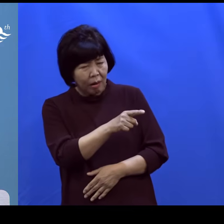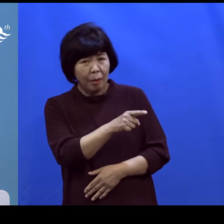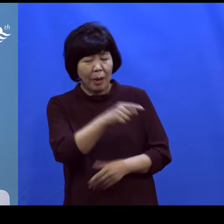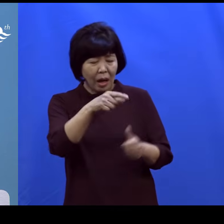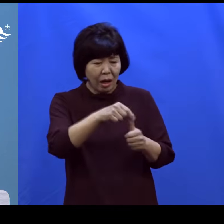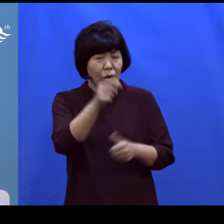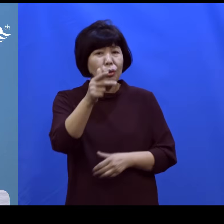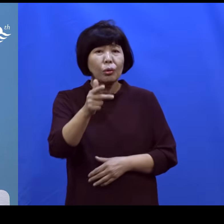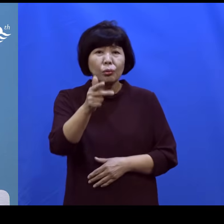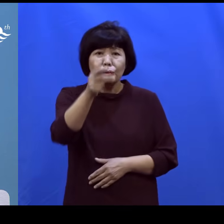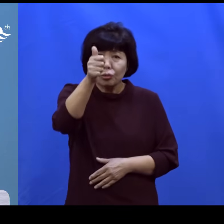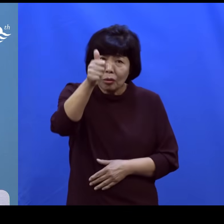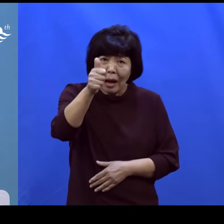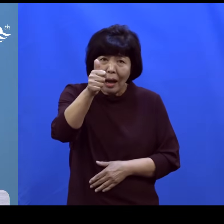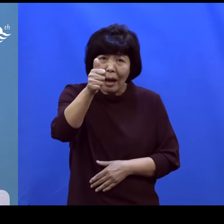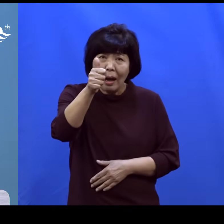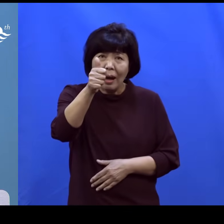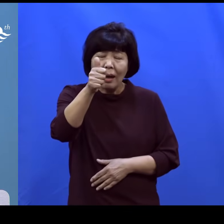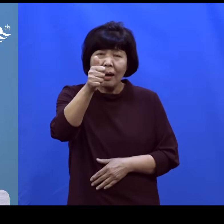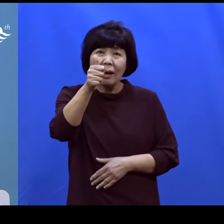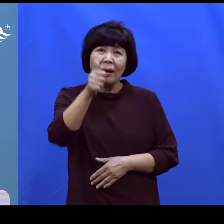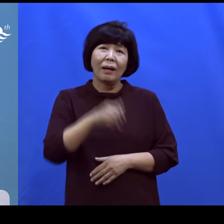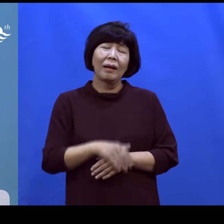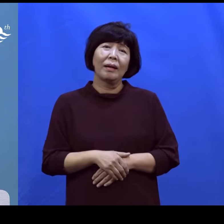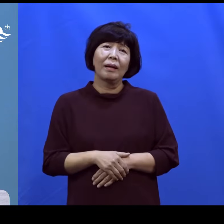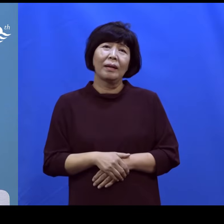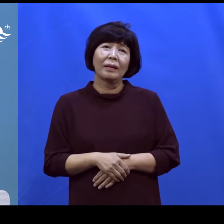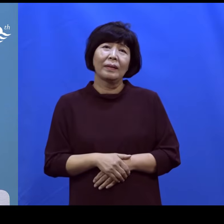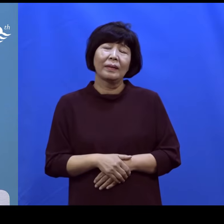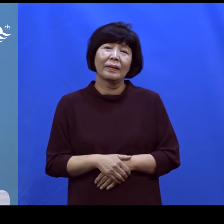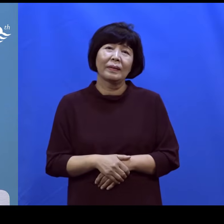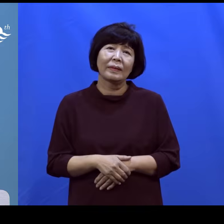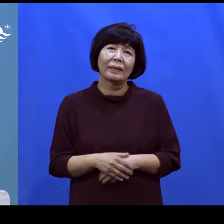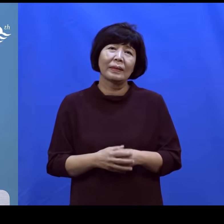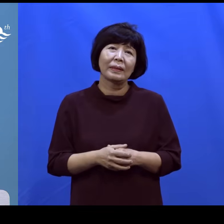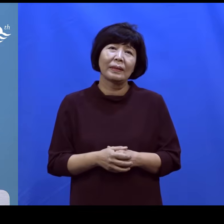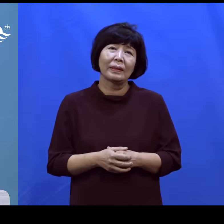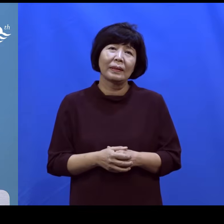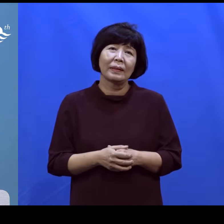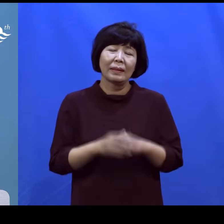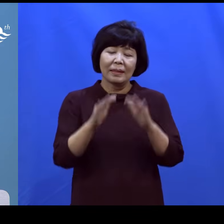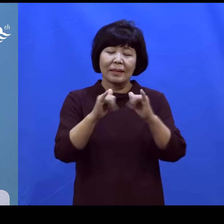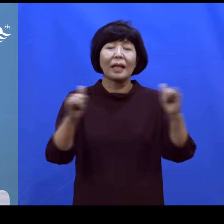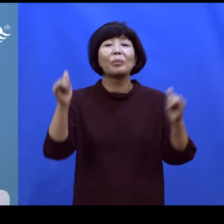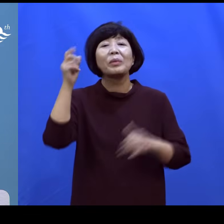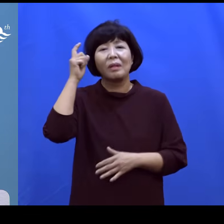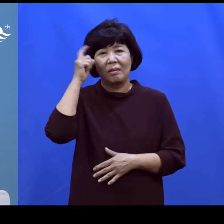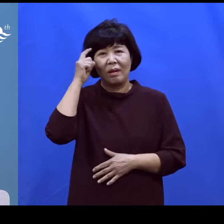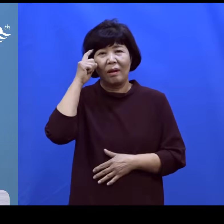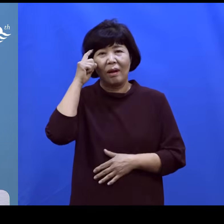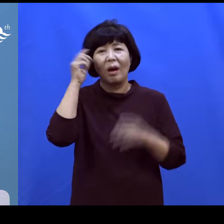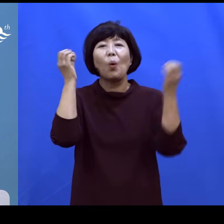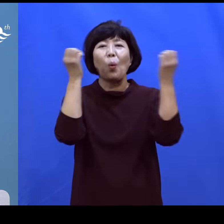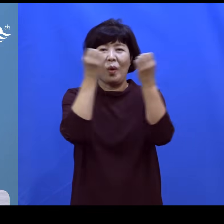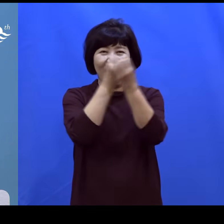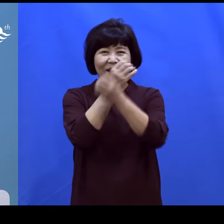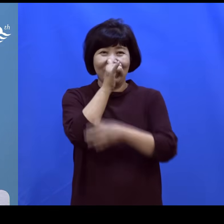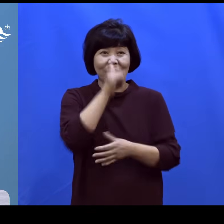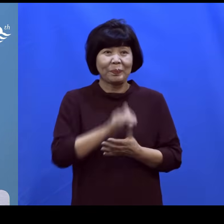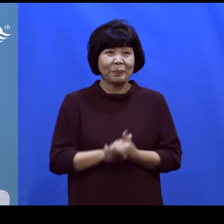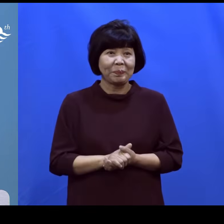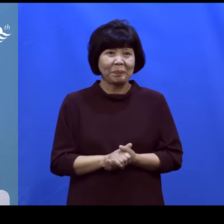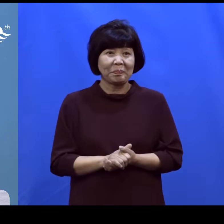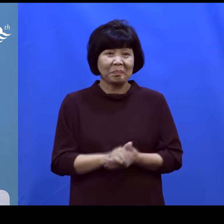그의 활동을 보면 그가 메시아일지도 모른다라고 하는 생각을 사람들이 하게 된 것입니다.